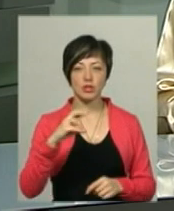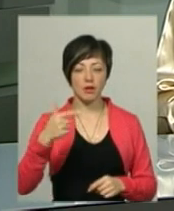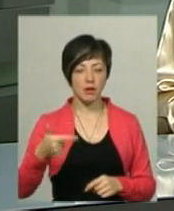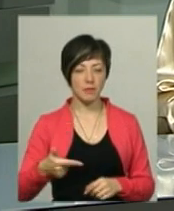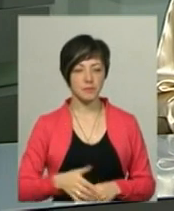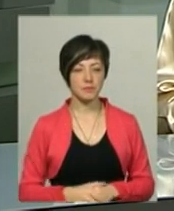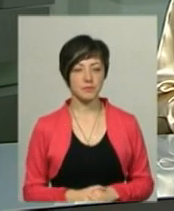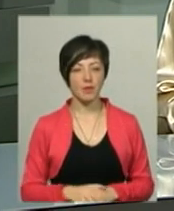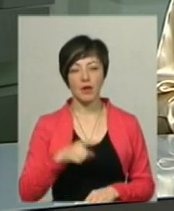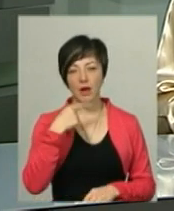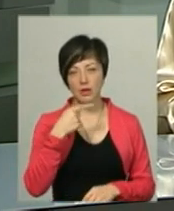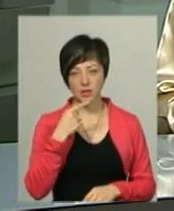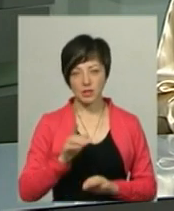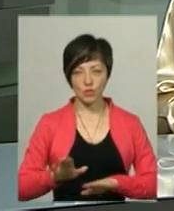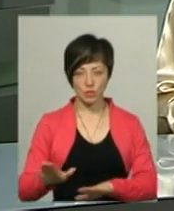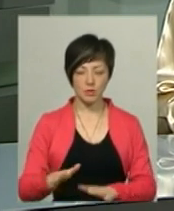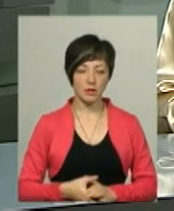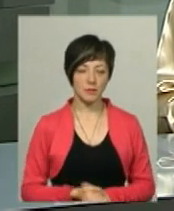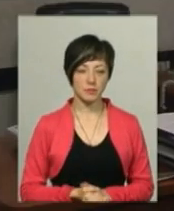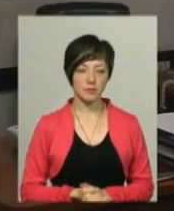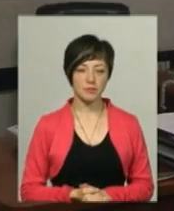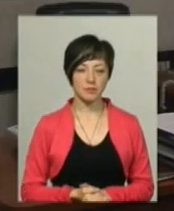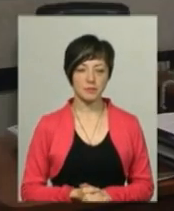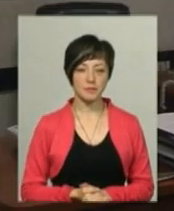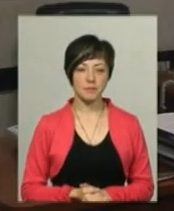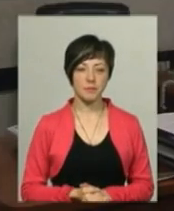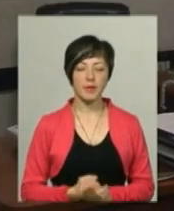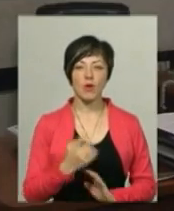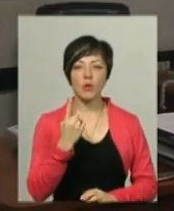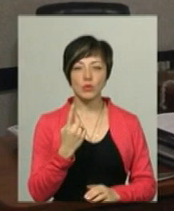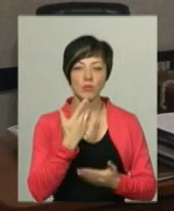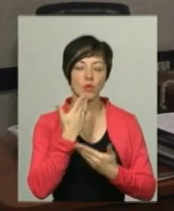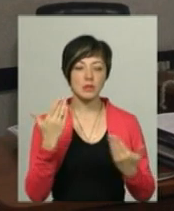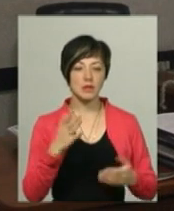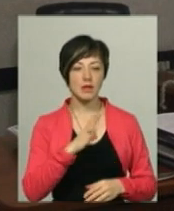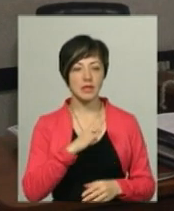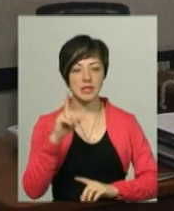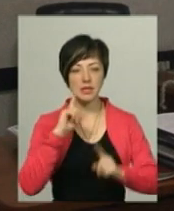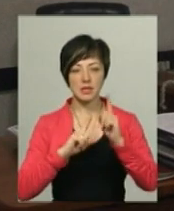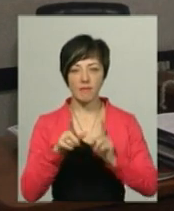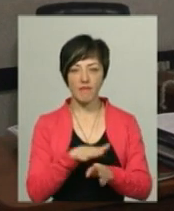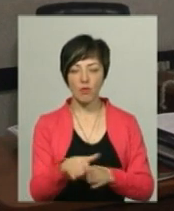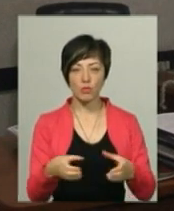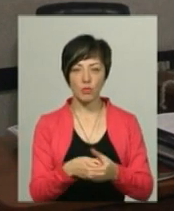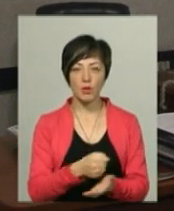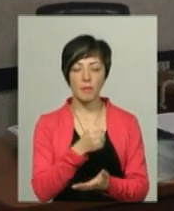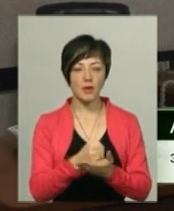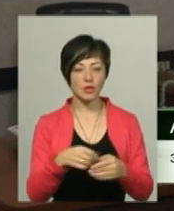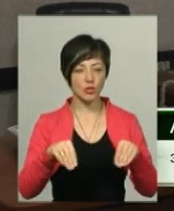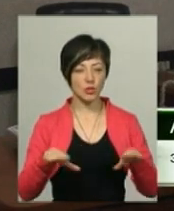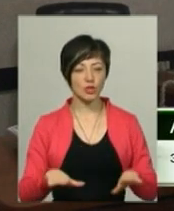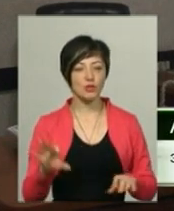житлово-комунального господарства, каже Андрій Бондаренко. На одному з останніх засідань виконкому було прийнято